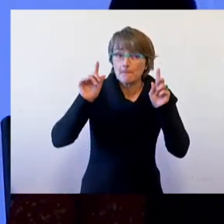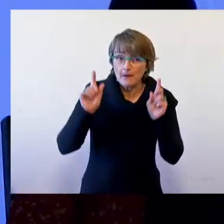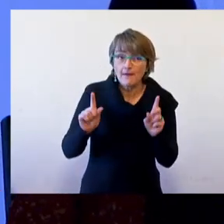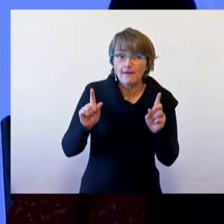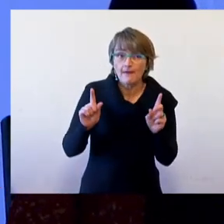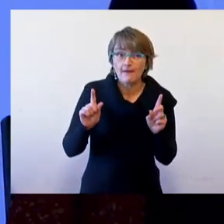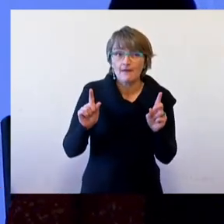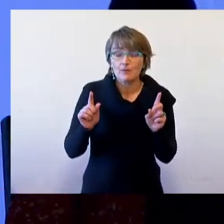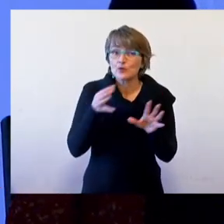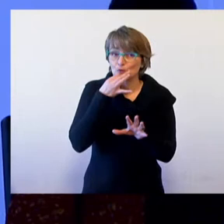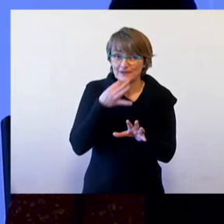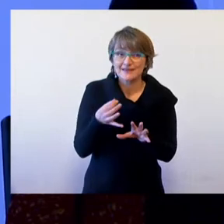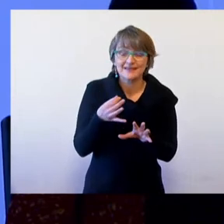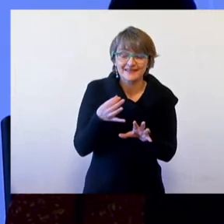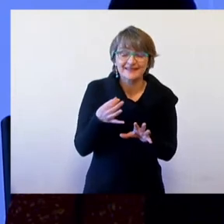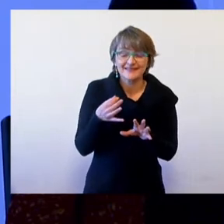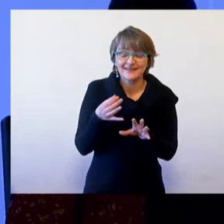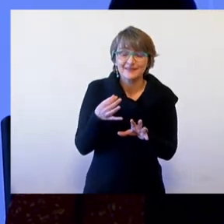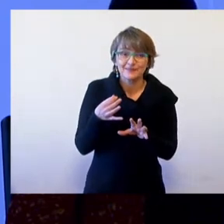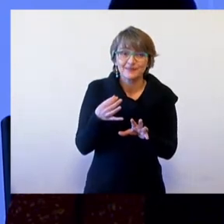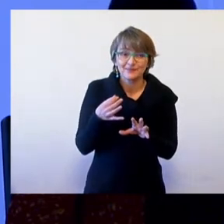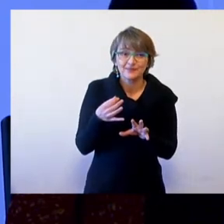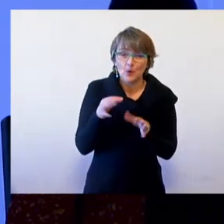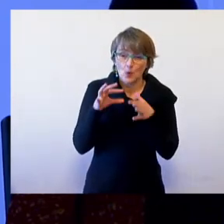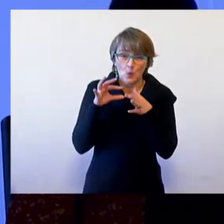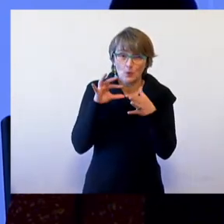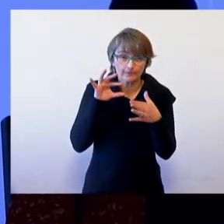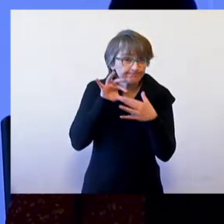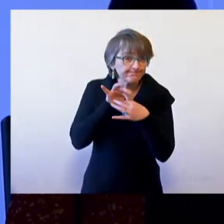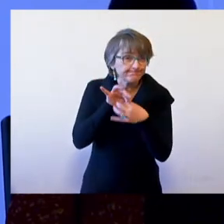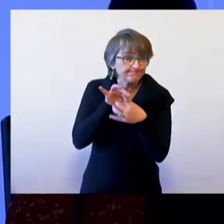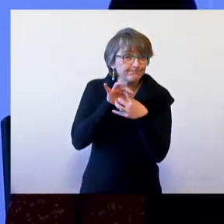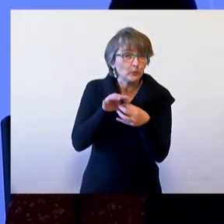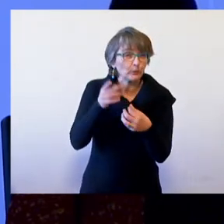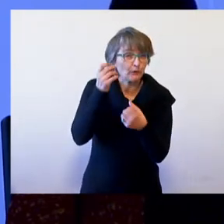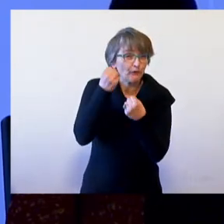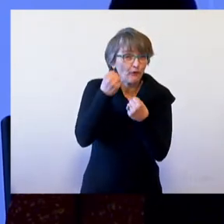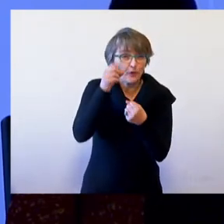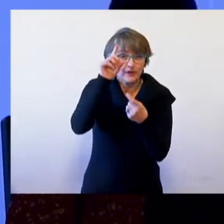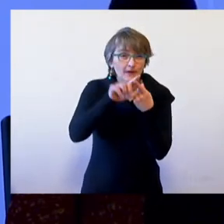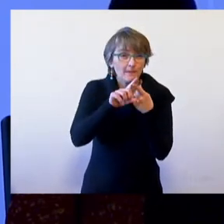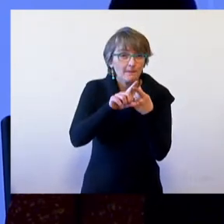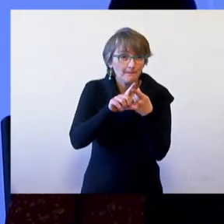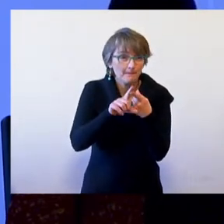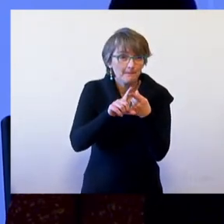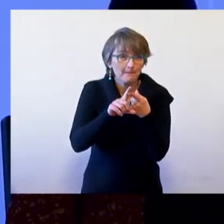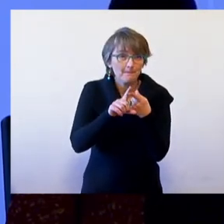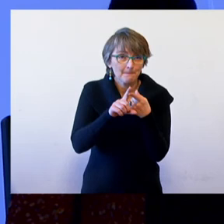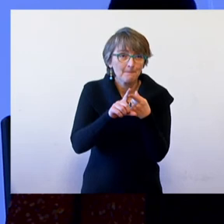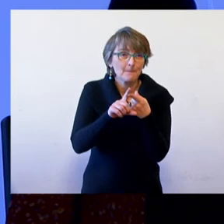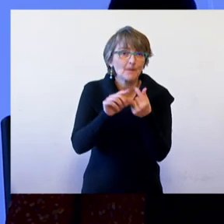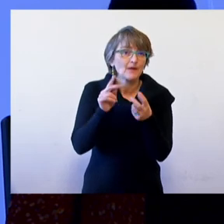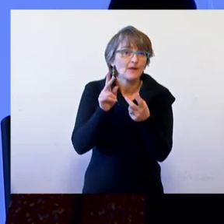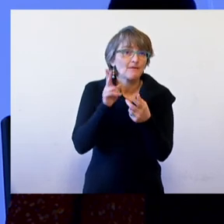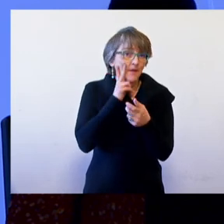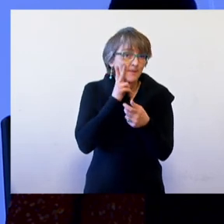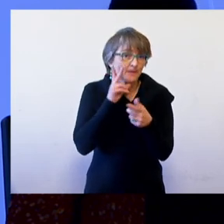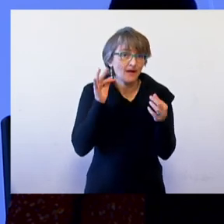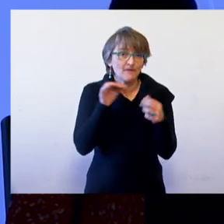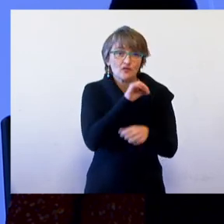maintiens, on intensifie les relations sur la question du vin, voilà, avec la Chine, mais